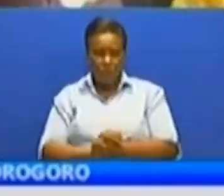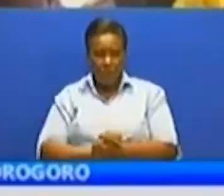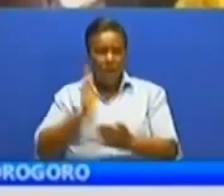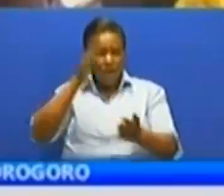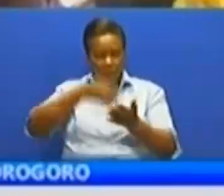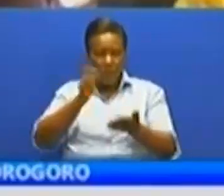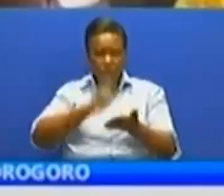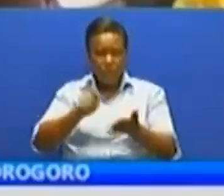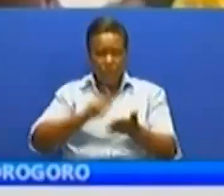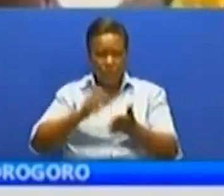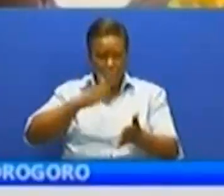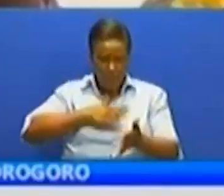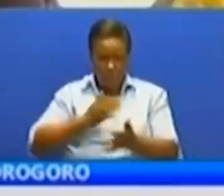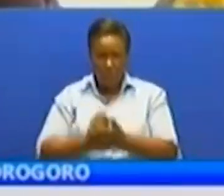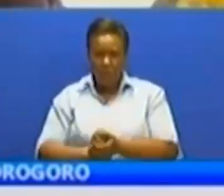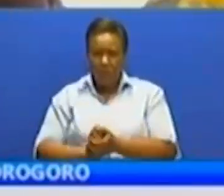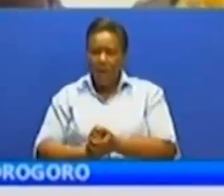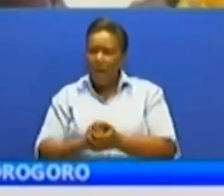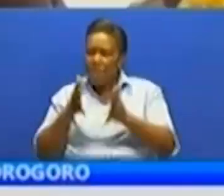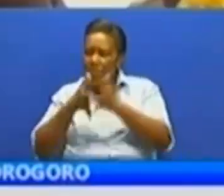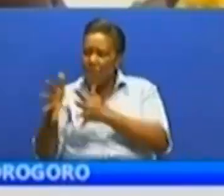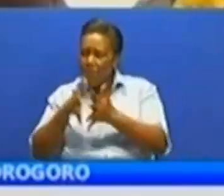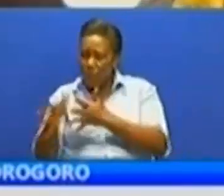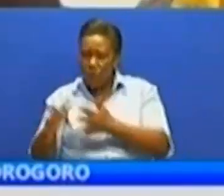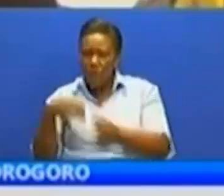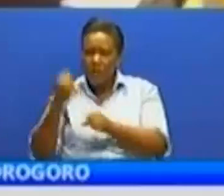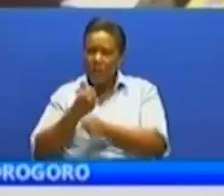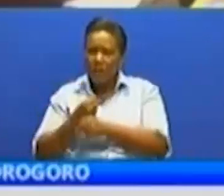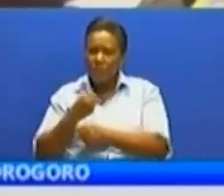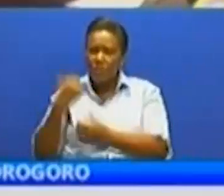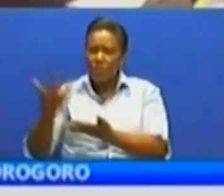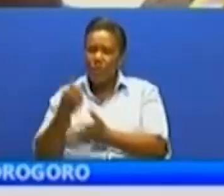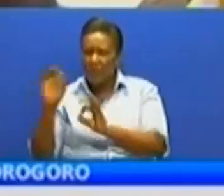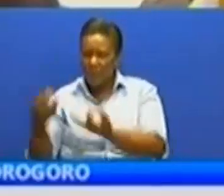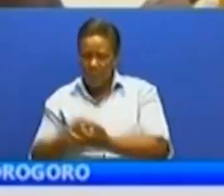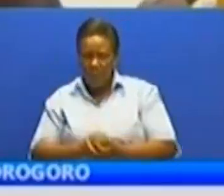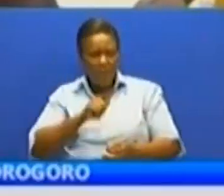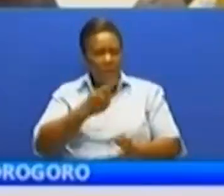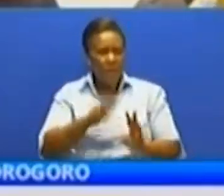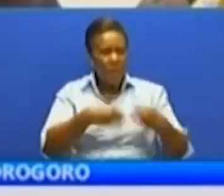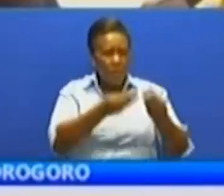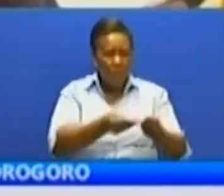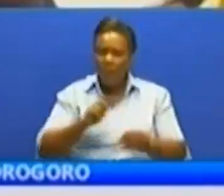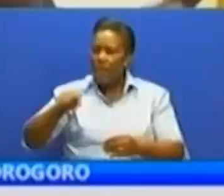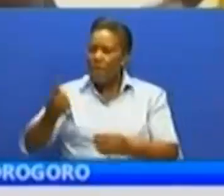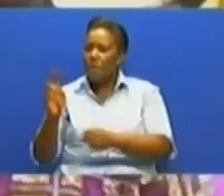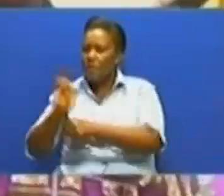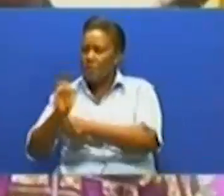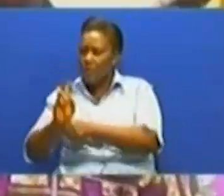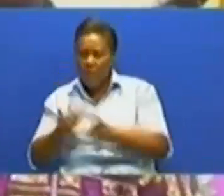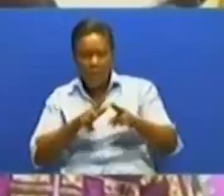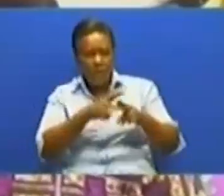mkoa, haja na utaratibu wote alivyopewa ile kazi, nani alimpa, nani alikuwa anasimamia, nchini ya gani